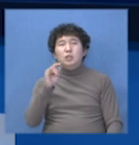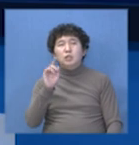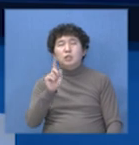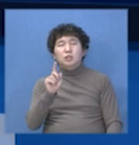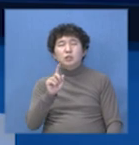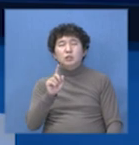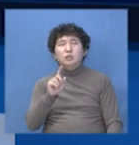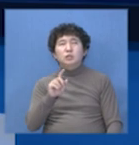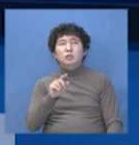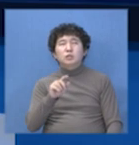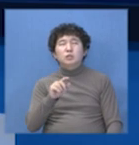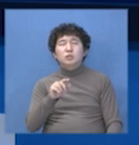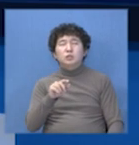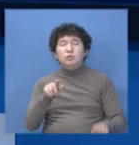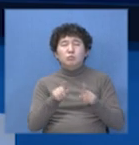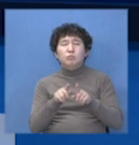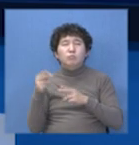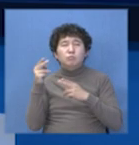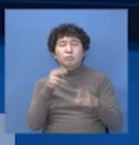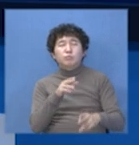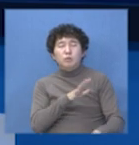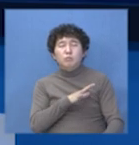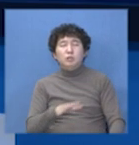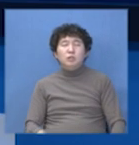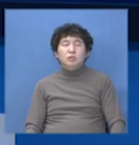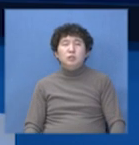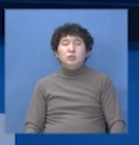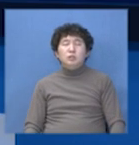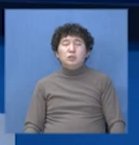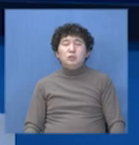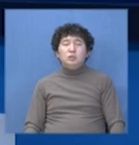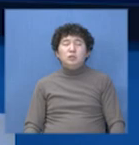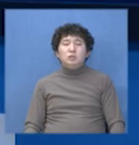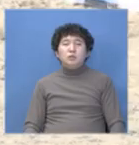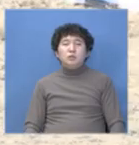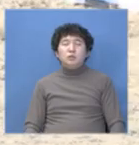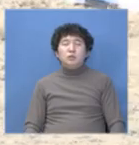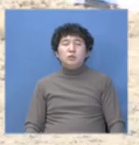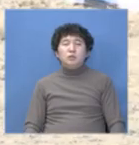де бар. Фатима Тілейханқызы дүбірлі думанға куә боп қайтты.